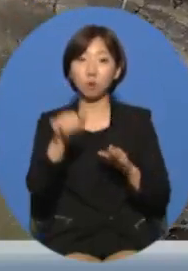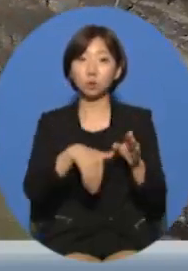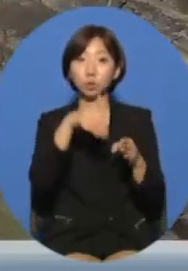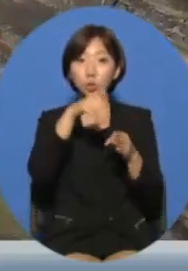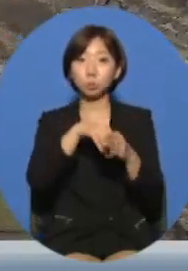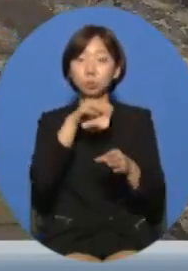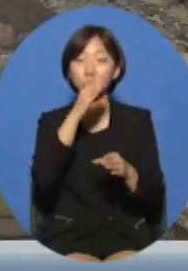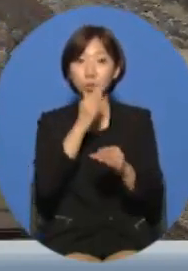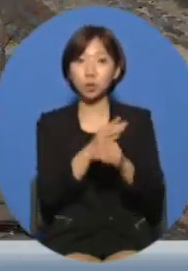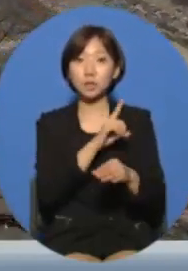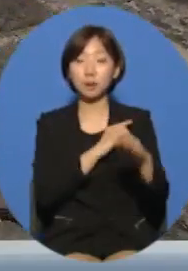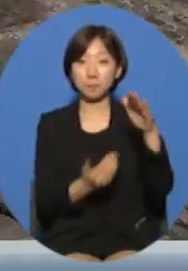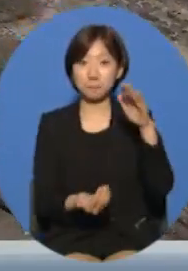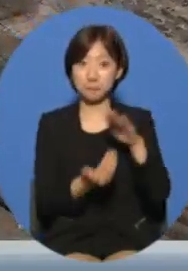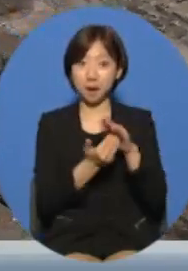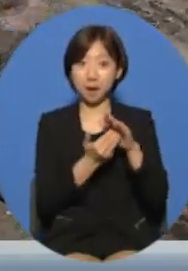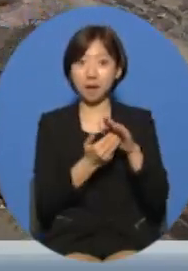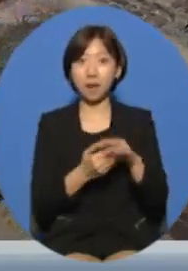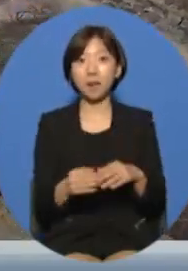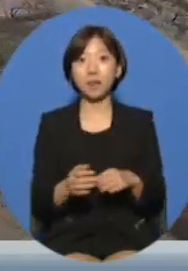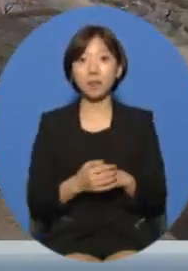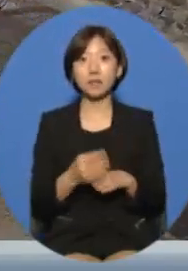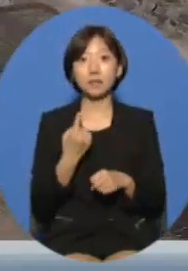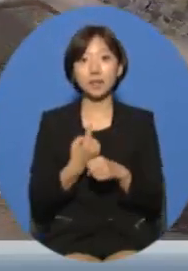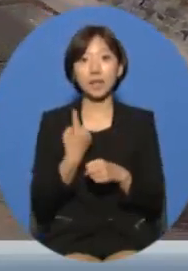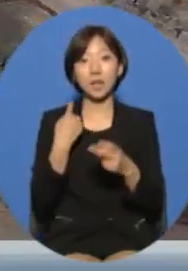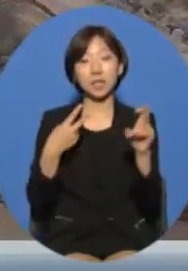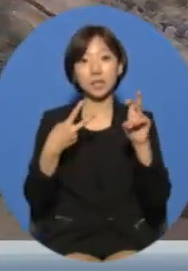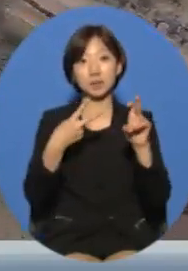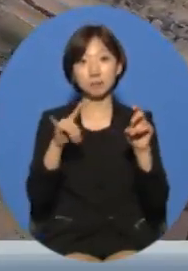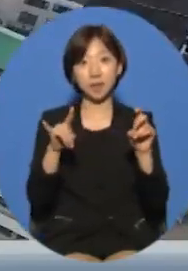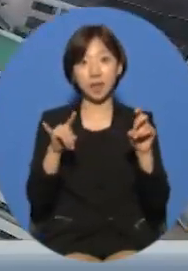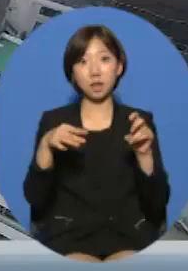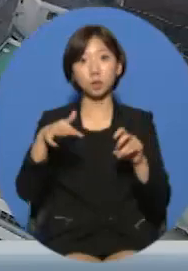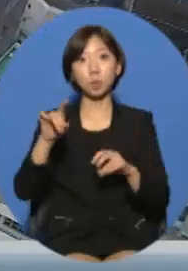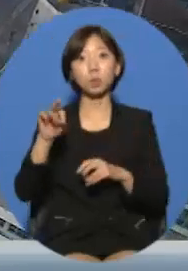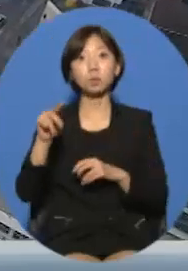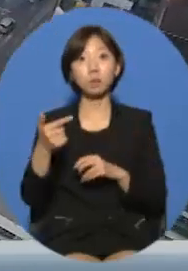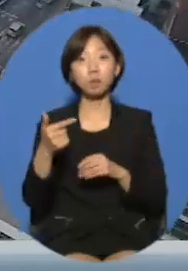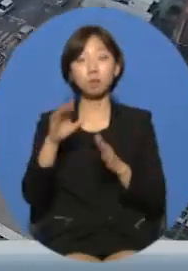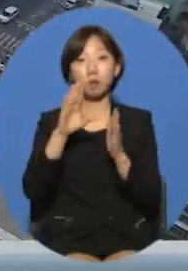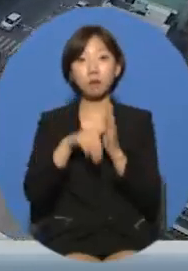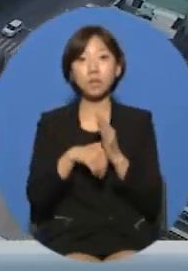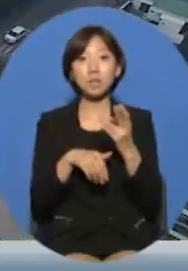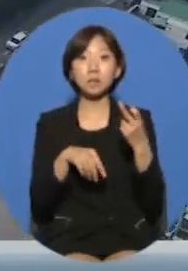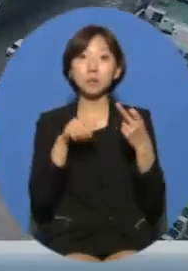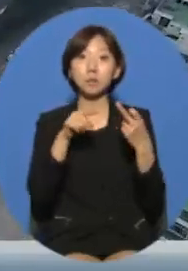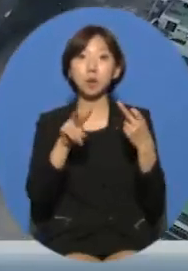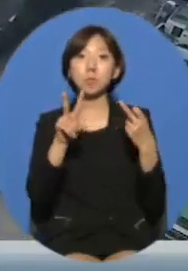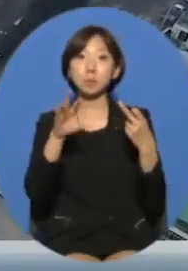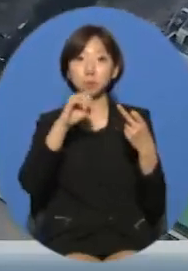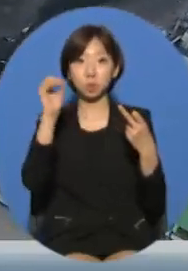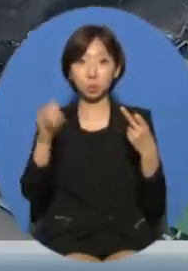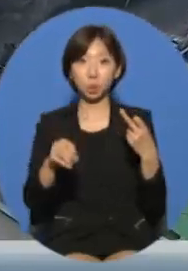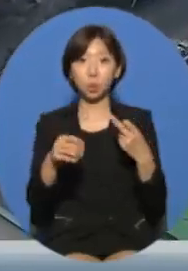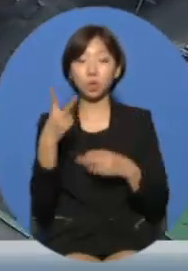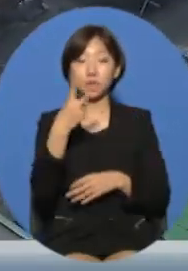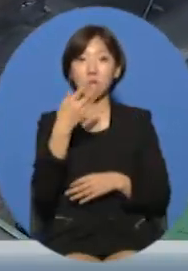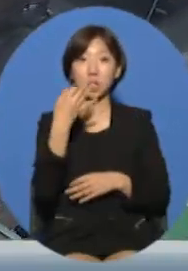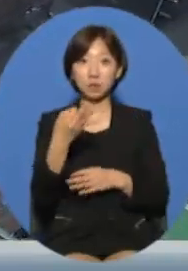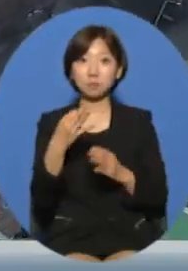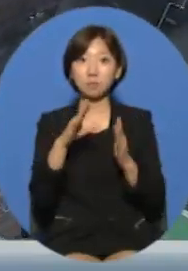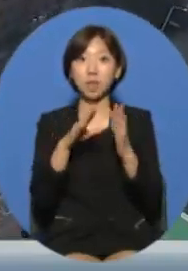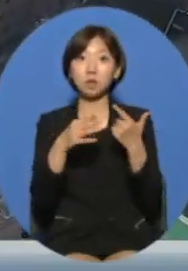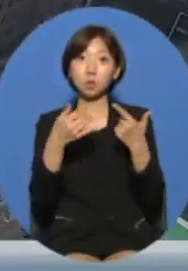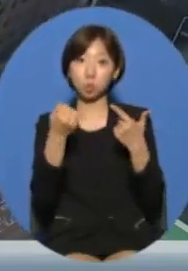최고 투표율이었습니다. 지난해 제20대 총선 사전투표율은 12.2%, 2014년